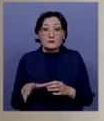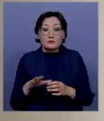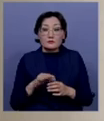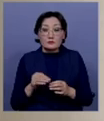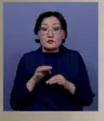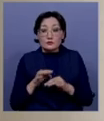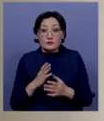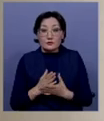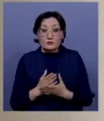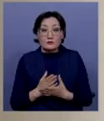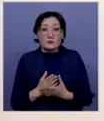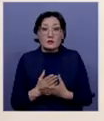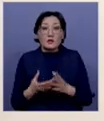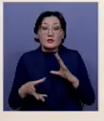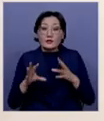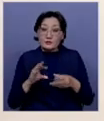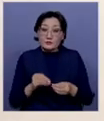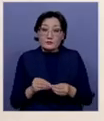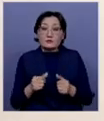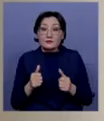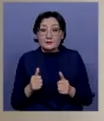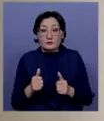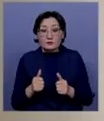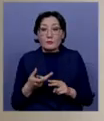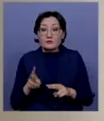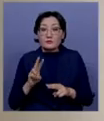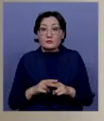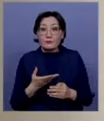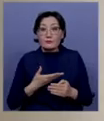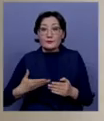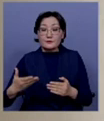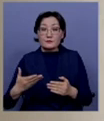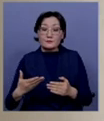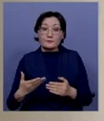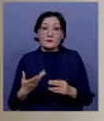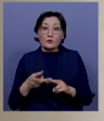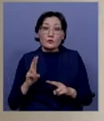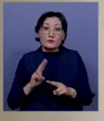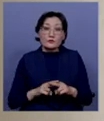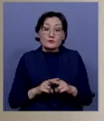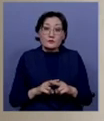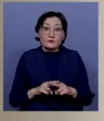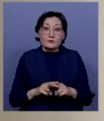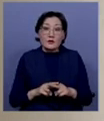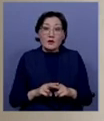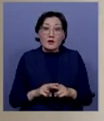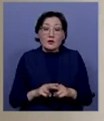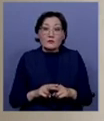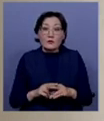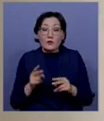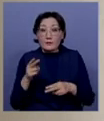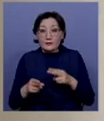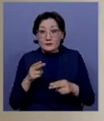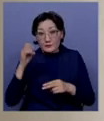Әлемнің барлық мемлекеттерінде жүргізіліп жатыр. Нәтижесі жаман емес. Сондықтан біз де осы әдісті